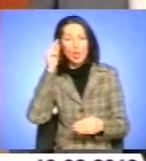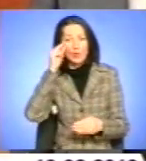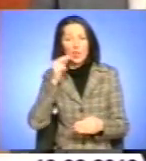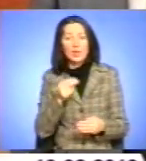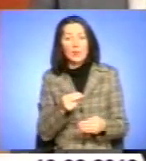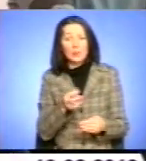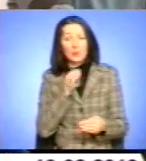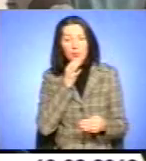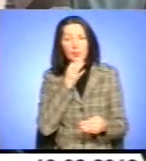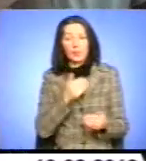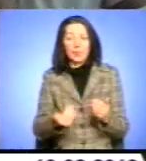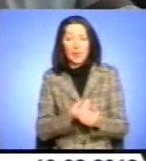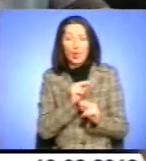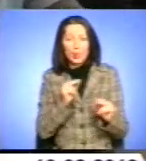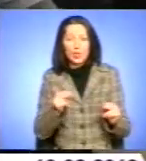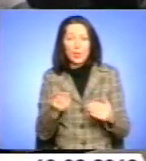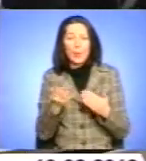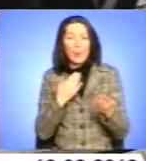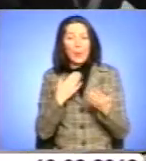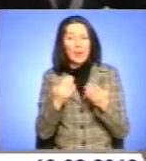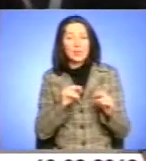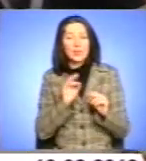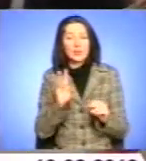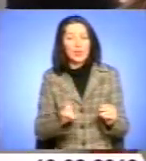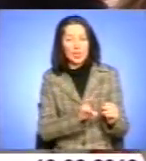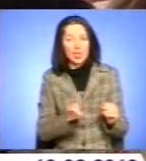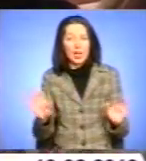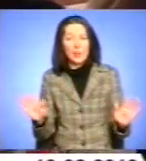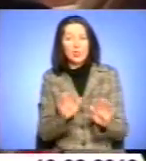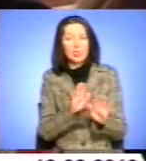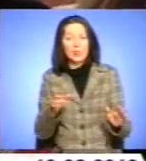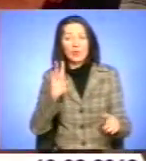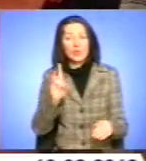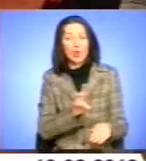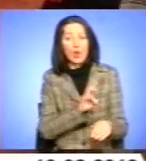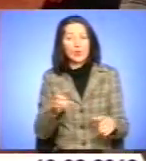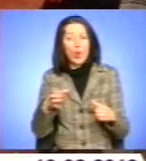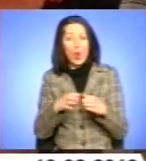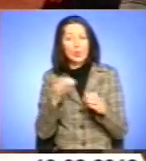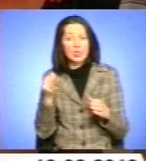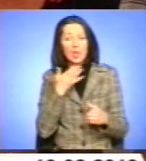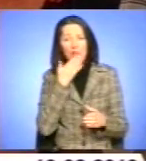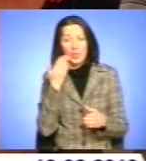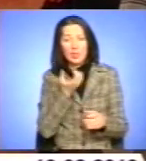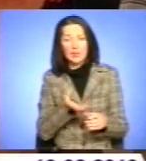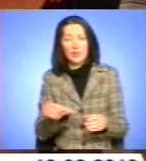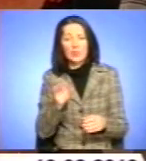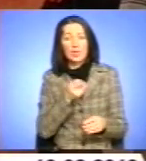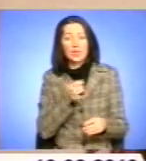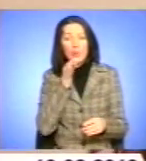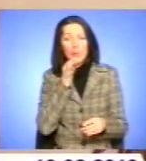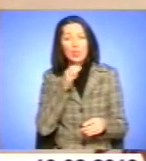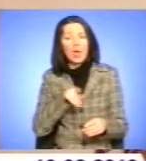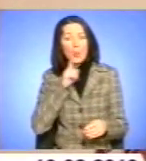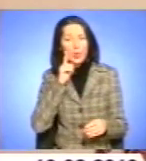нових учнів. Бесіди з духівниками, спів у церковному хорі, цікаві лекції – все це захоплює і наймолодших, і старшокласників. Коли